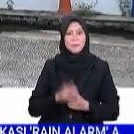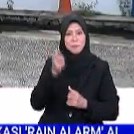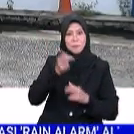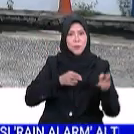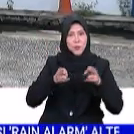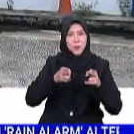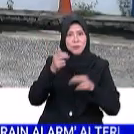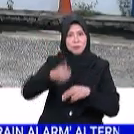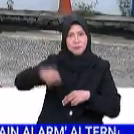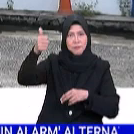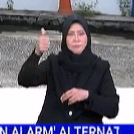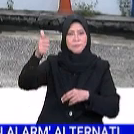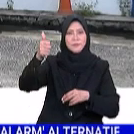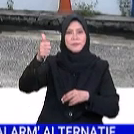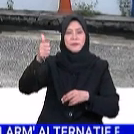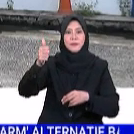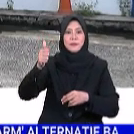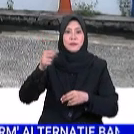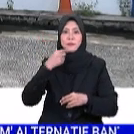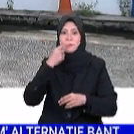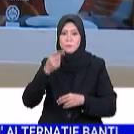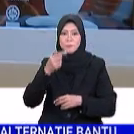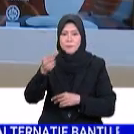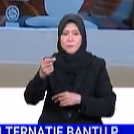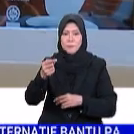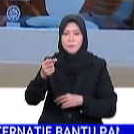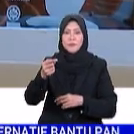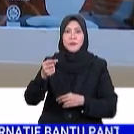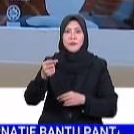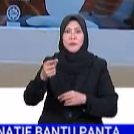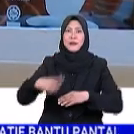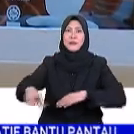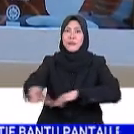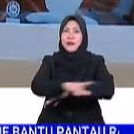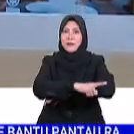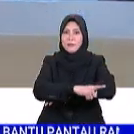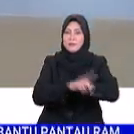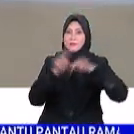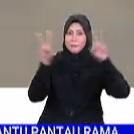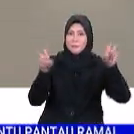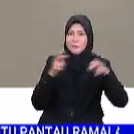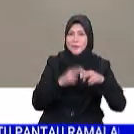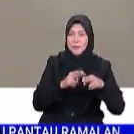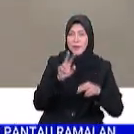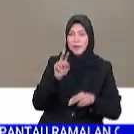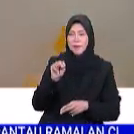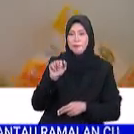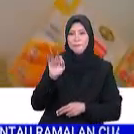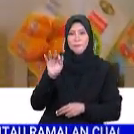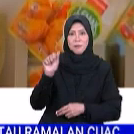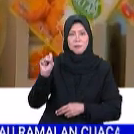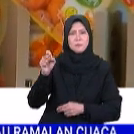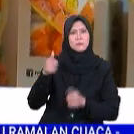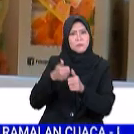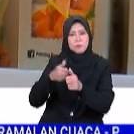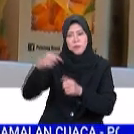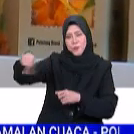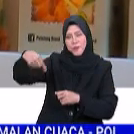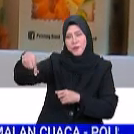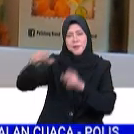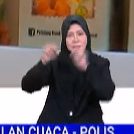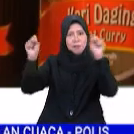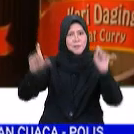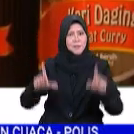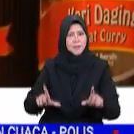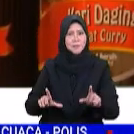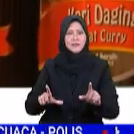Besar Nafas Abu Sujak Sahuji berkata, jenama peladang dipilih untuk menggalas misi tersebut berikutan kualiti dan pensijilan